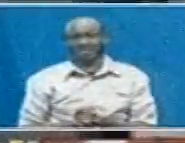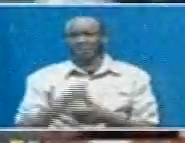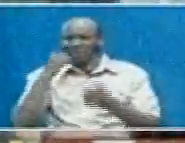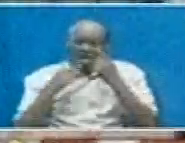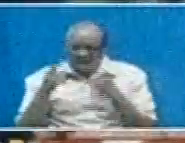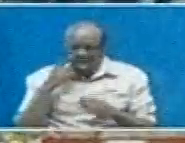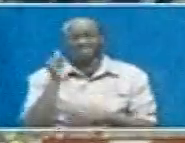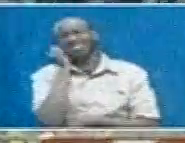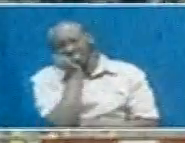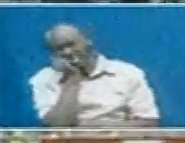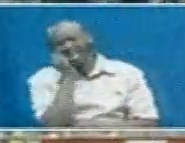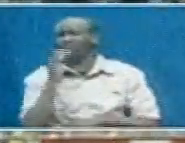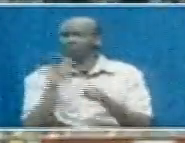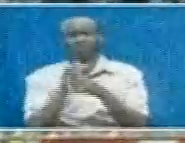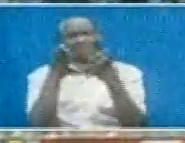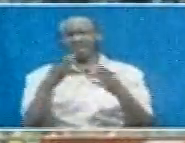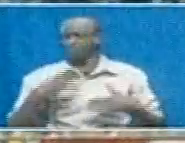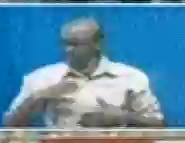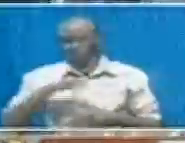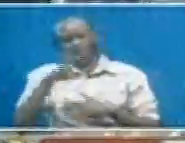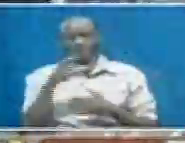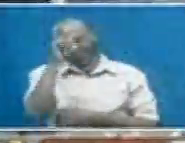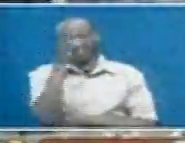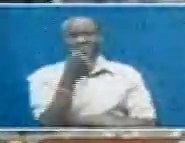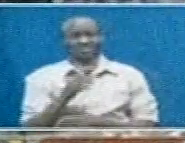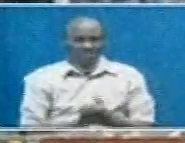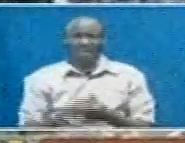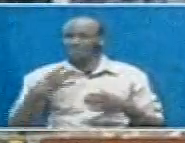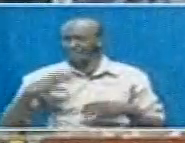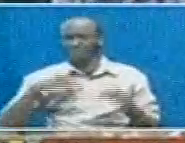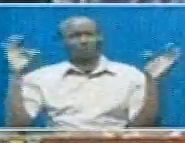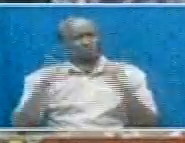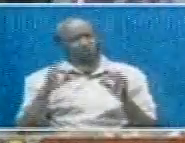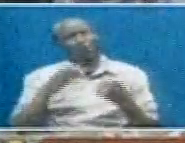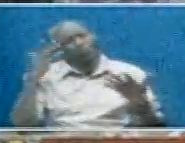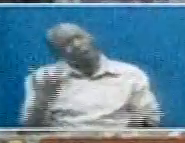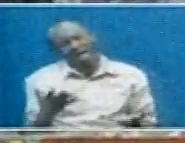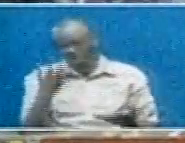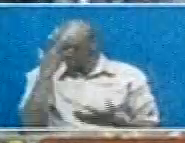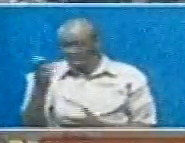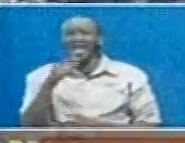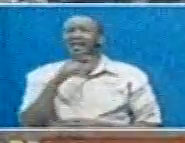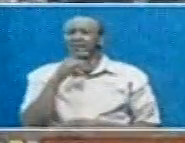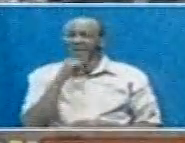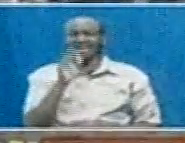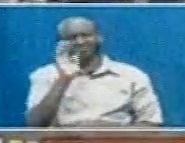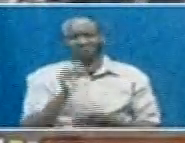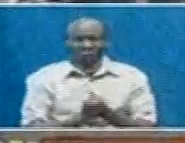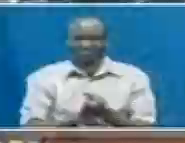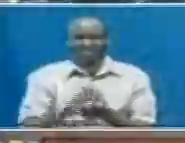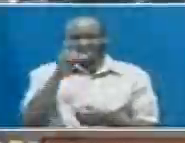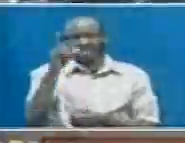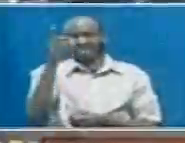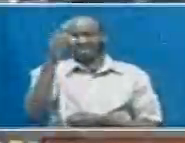Majonzi na huzuni ilitanda katika kijiji hiki, wenyeji wakishangazwa na ukatili uliomwingia mwenzao Daniel